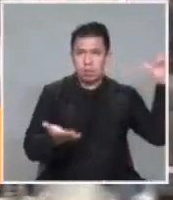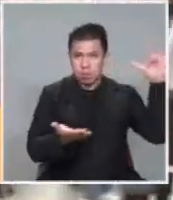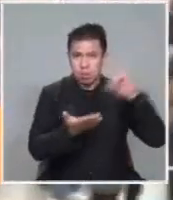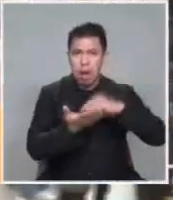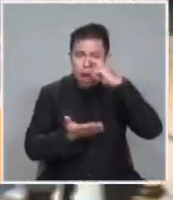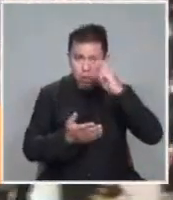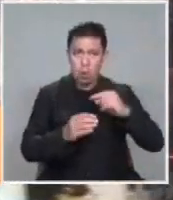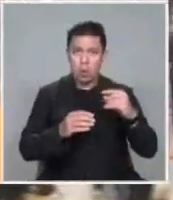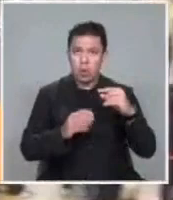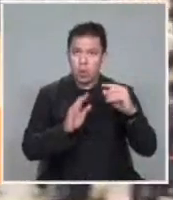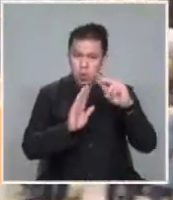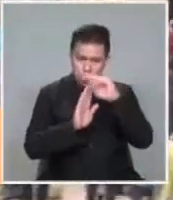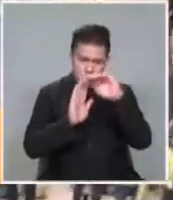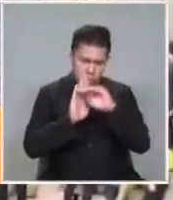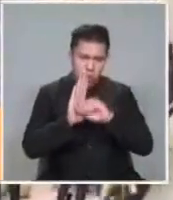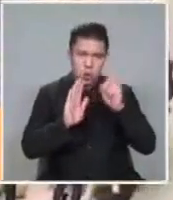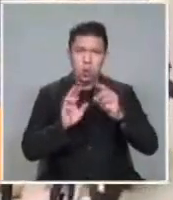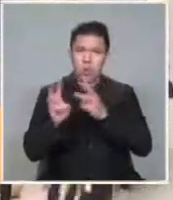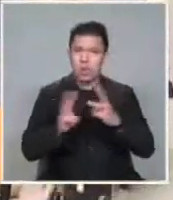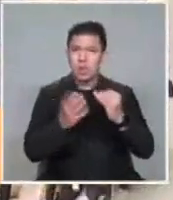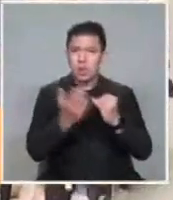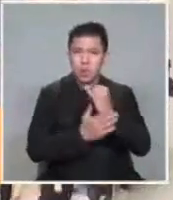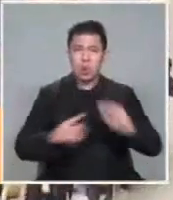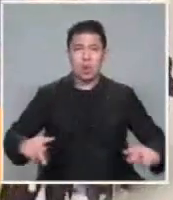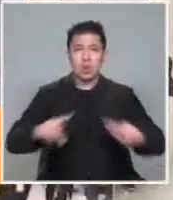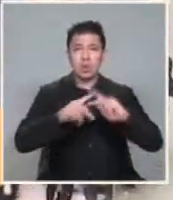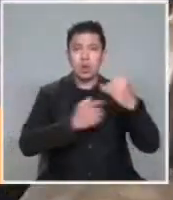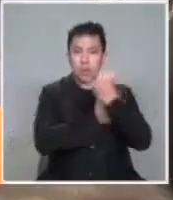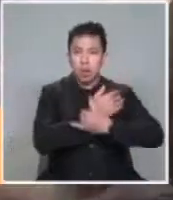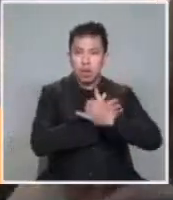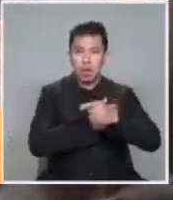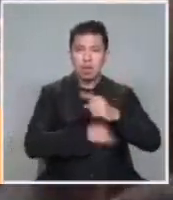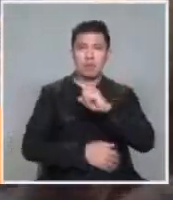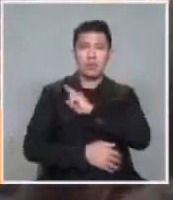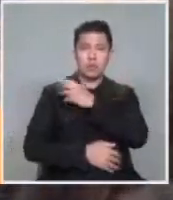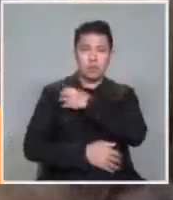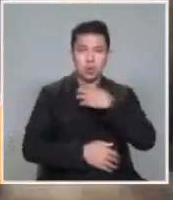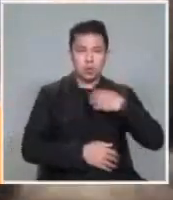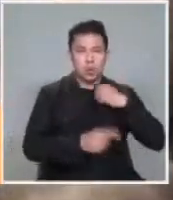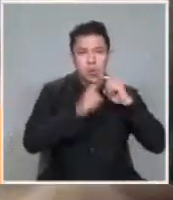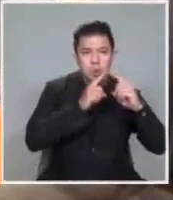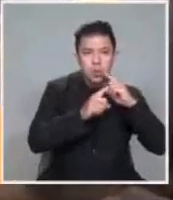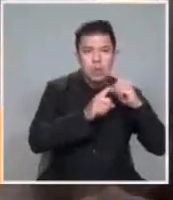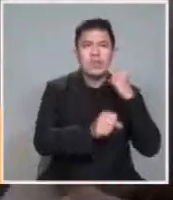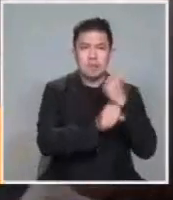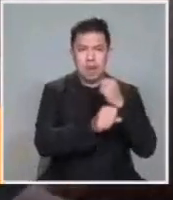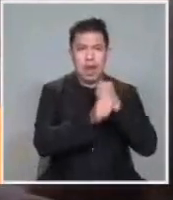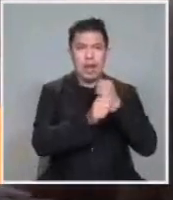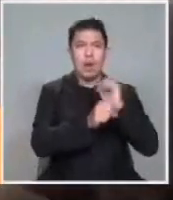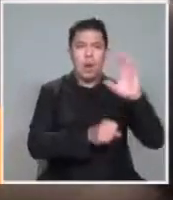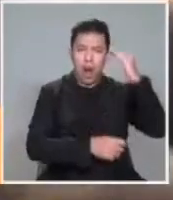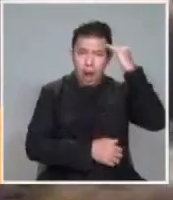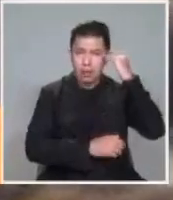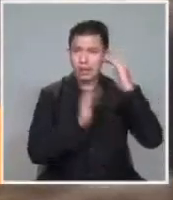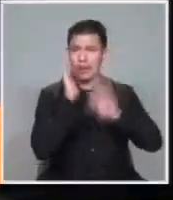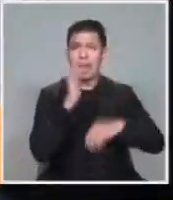มาต้องถูกต้องตามกระบวนการส่วนกระทรวงต่างประเทศให้กรมการกงสุลดำเนินการประสานงานกับทางเกาหลีใ